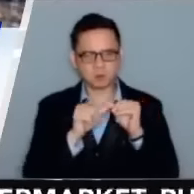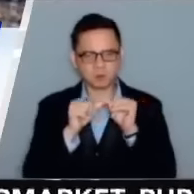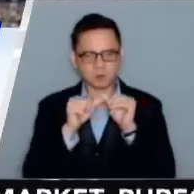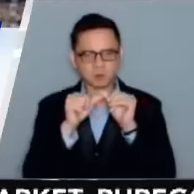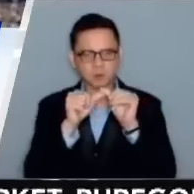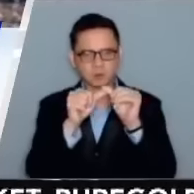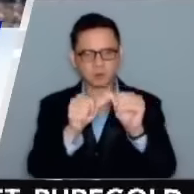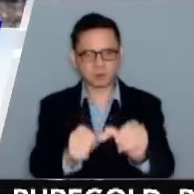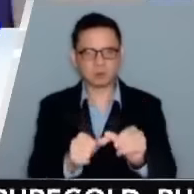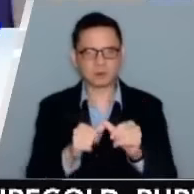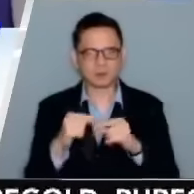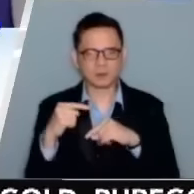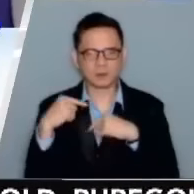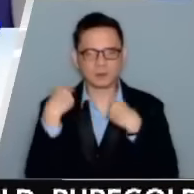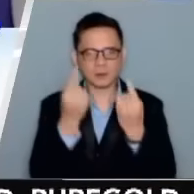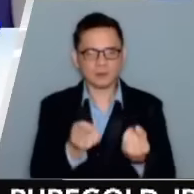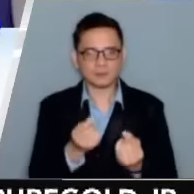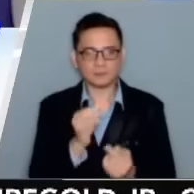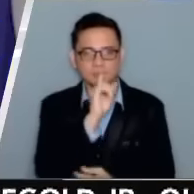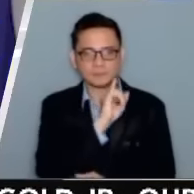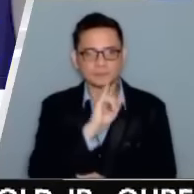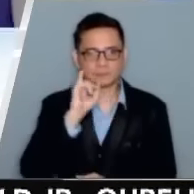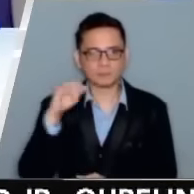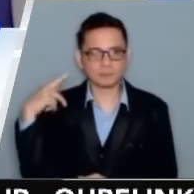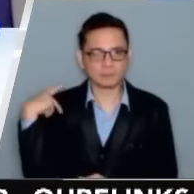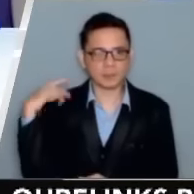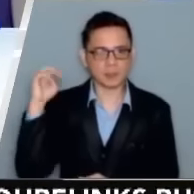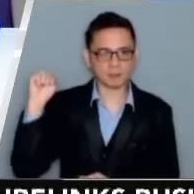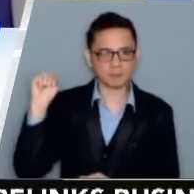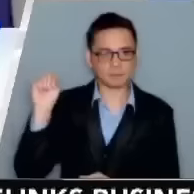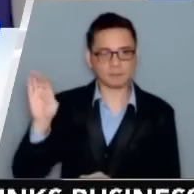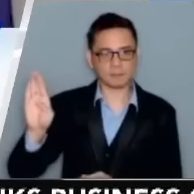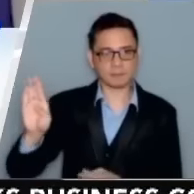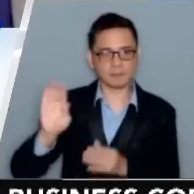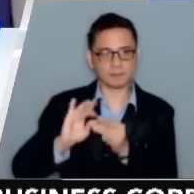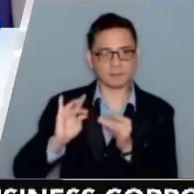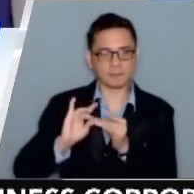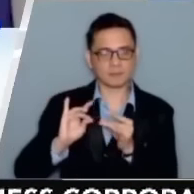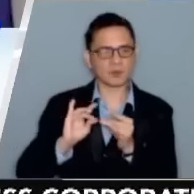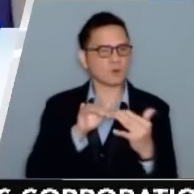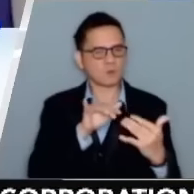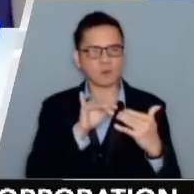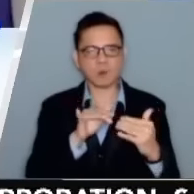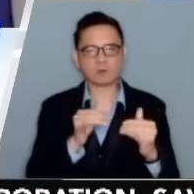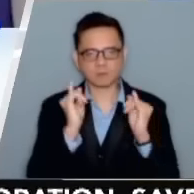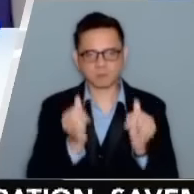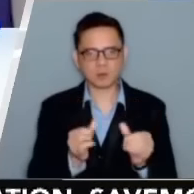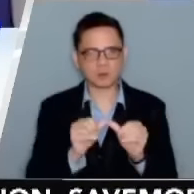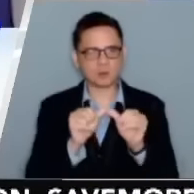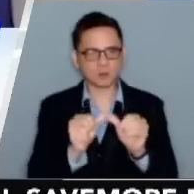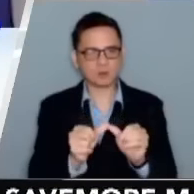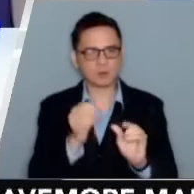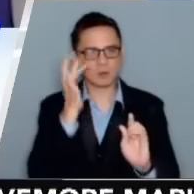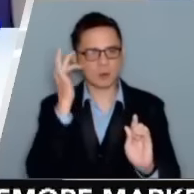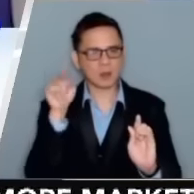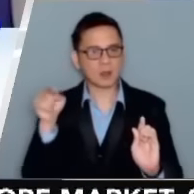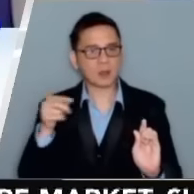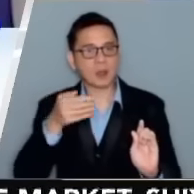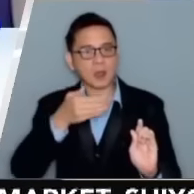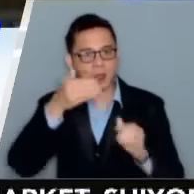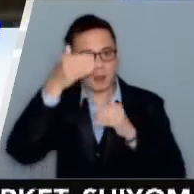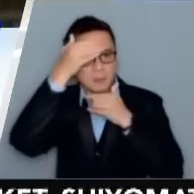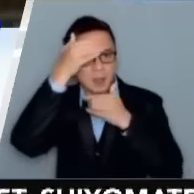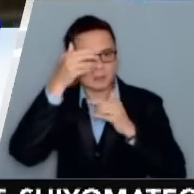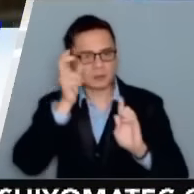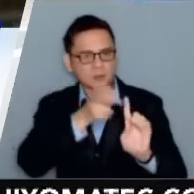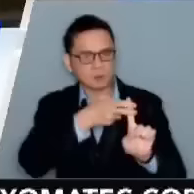kay Israeli Prime Minister Benjamin Netanyahu, hindi pa rin tapos ang giyera dahil may mga hostage pa ang Hamas. Ayon naman kay US